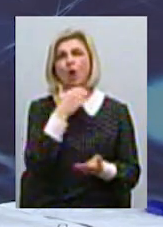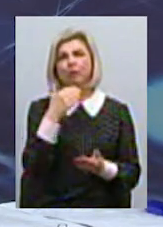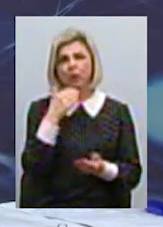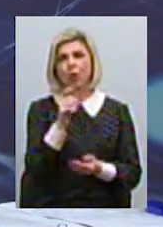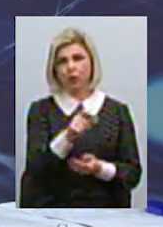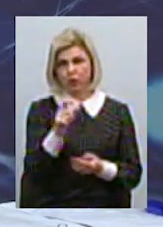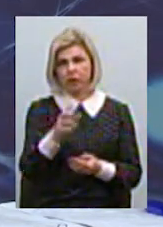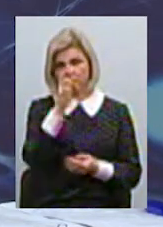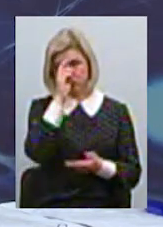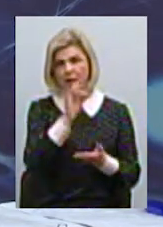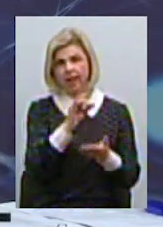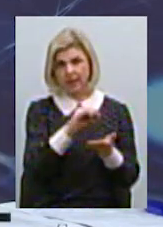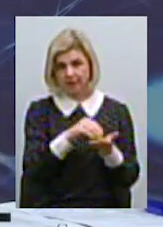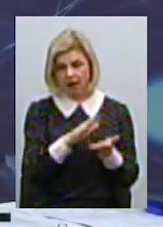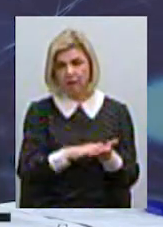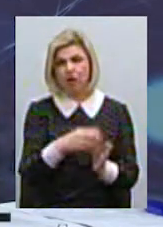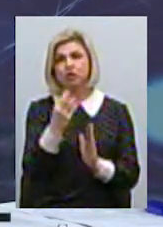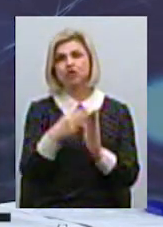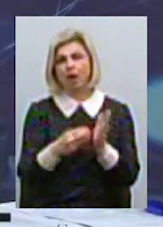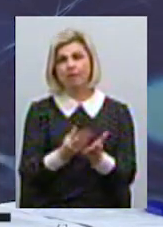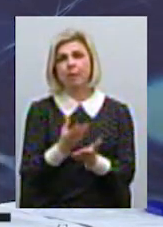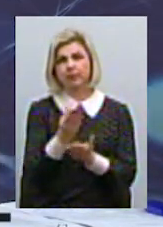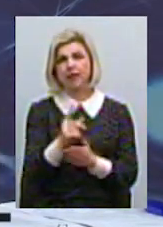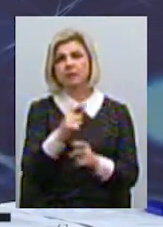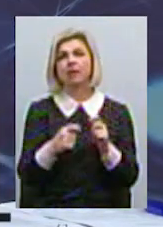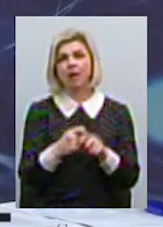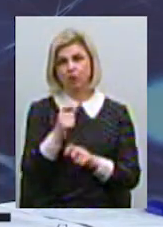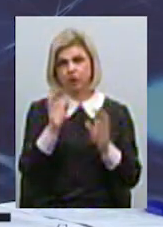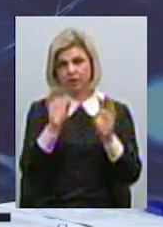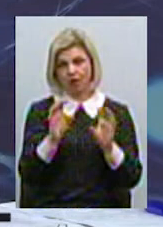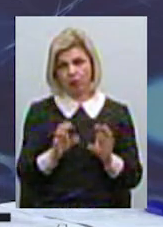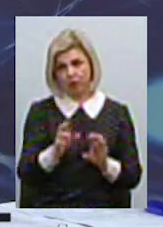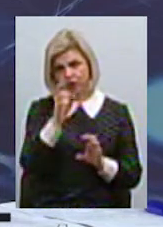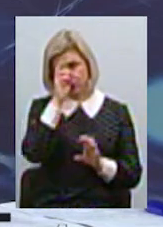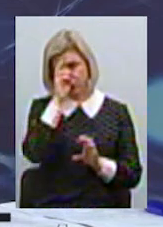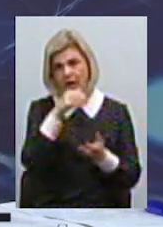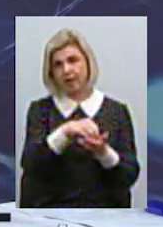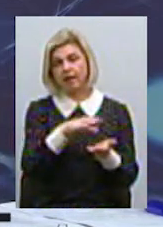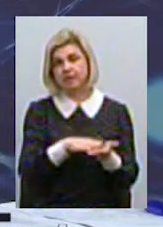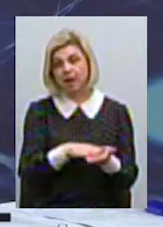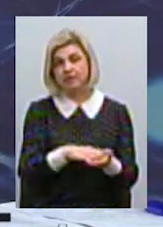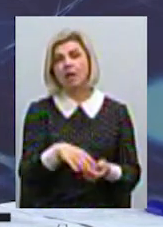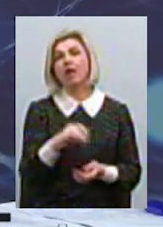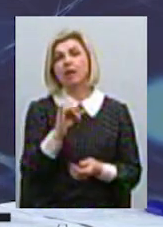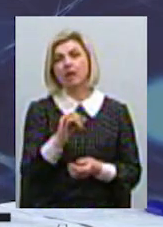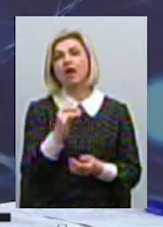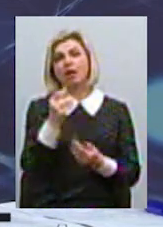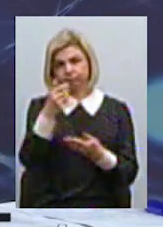сплатили штраф за порушення законодавства з державної реєстрації. У нас ряд державних